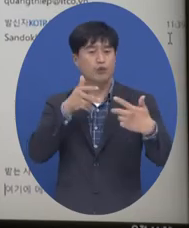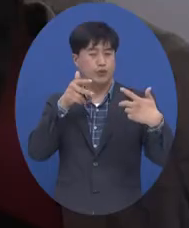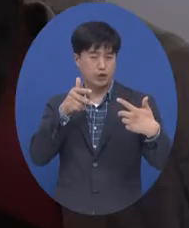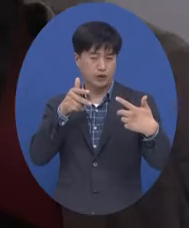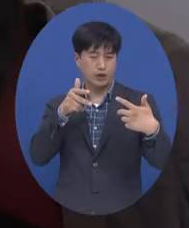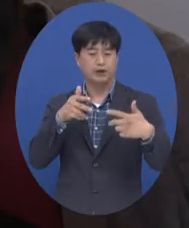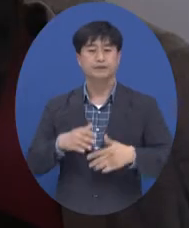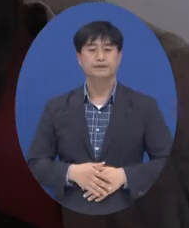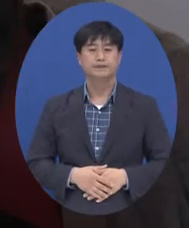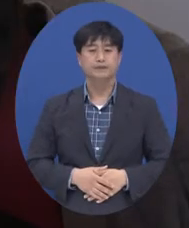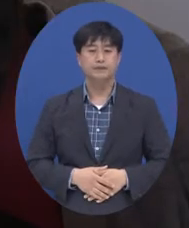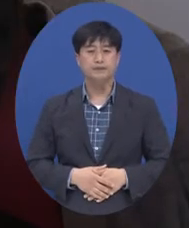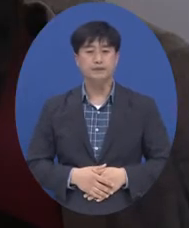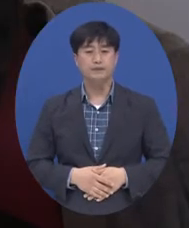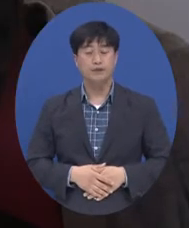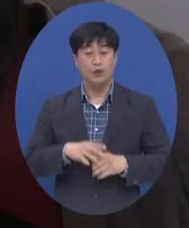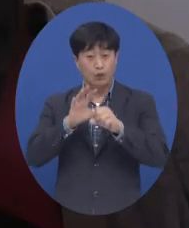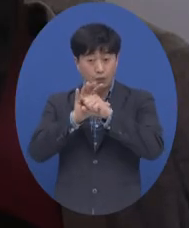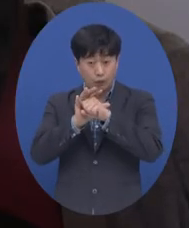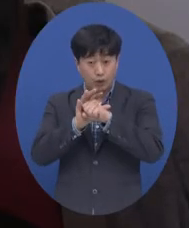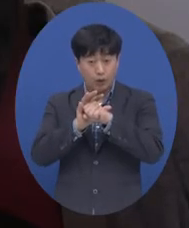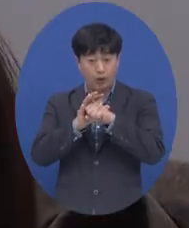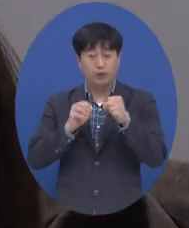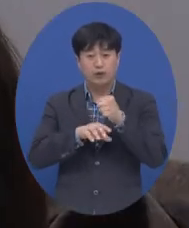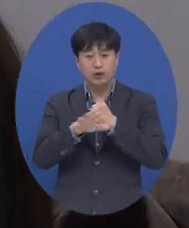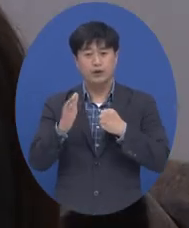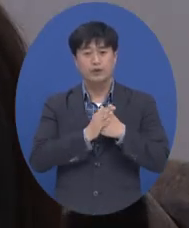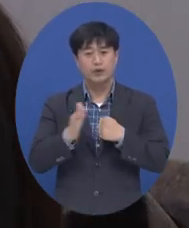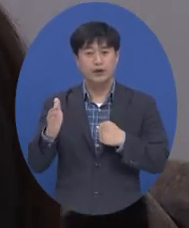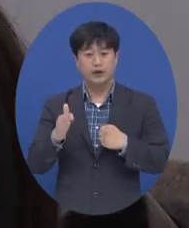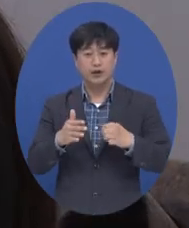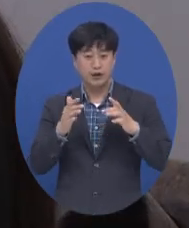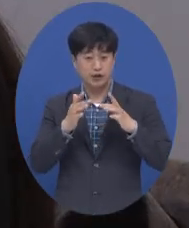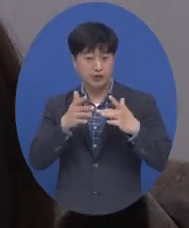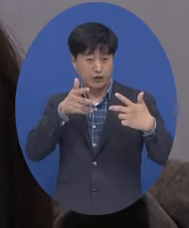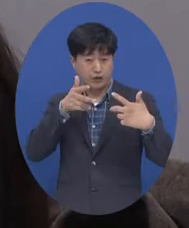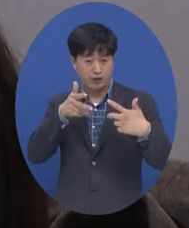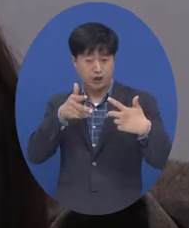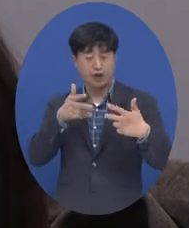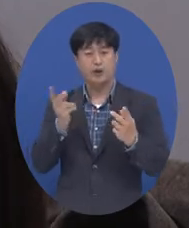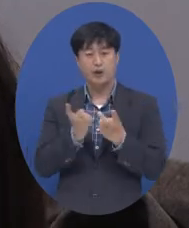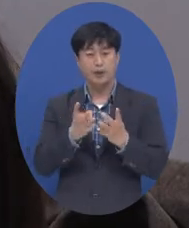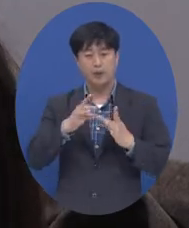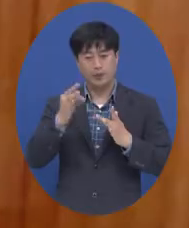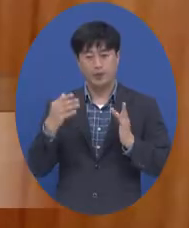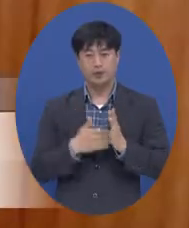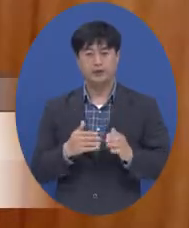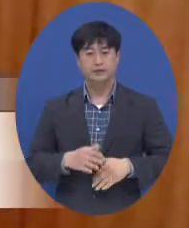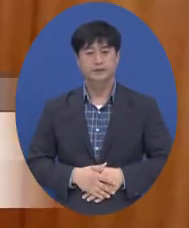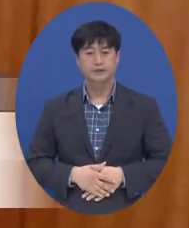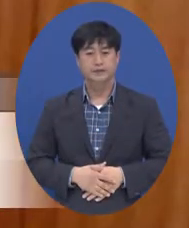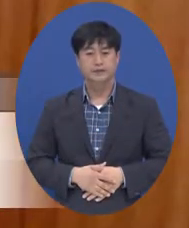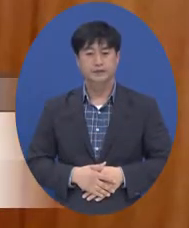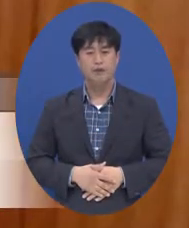꾸려졌습니다. 코로나19의 영향으로 원격 방식을 택한 겁니다.